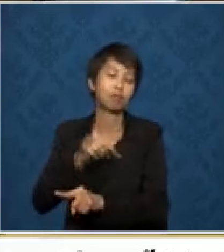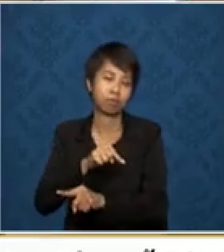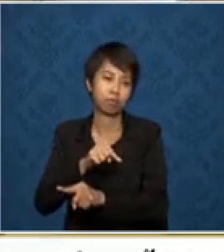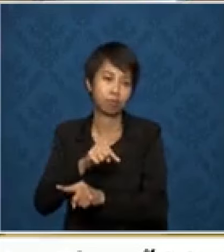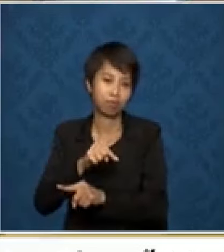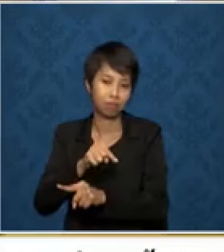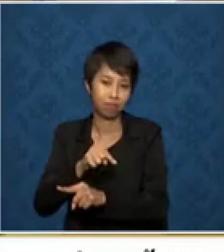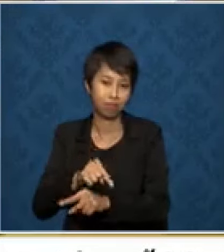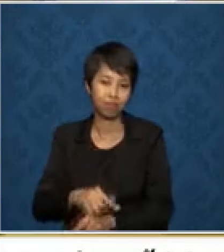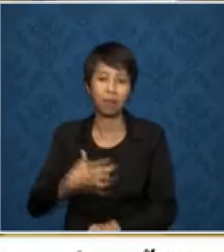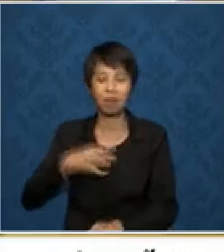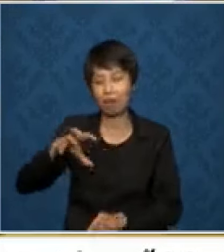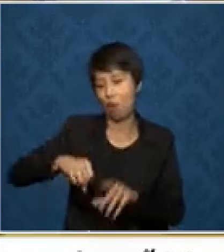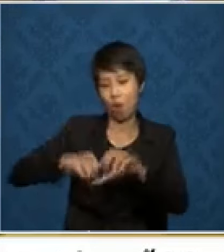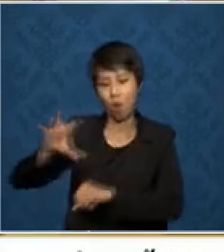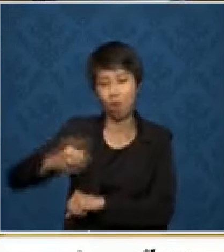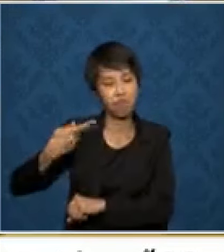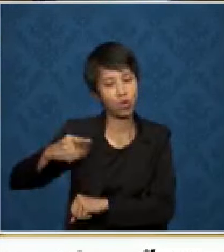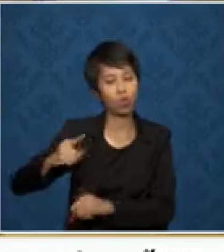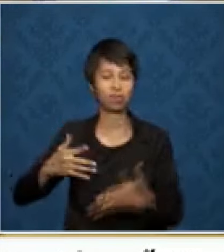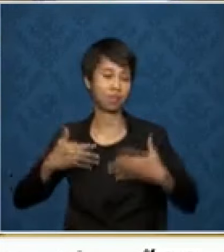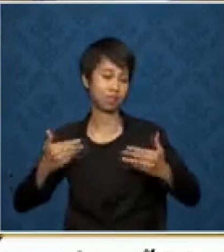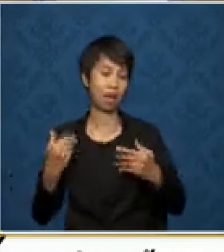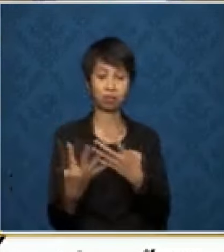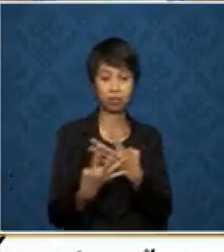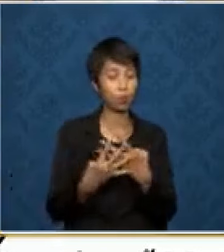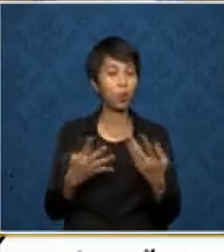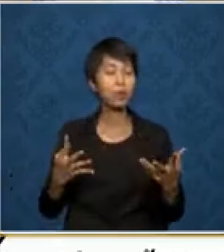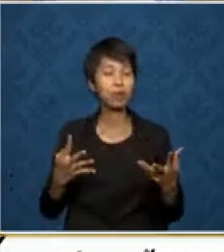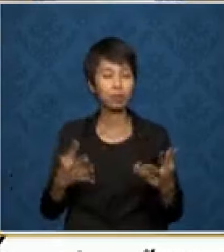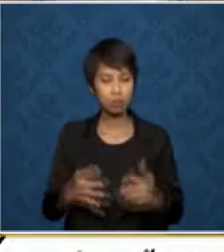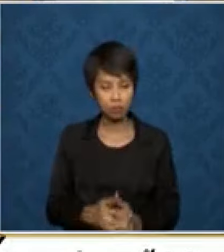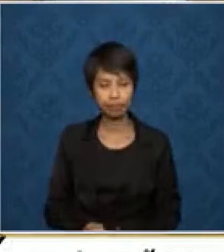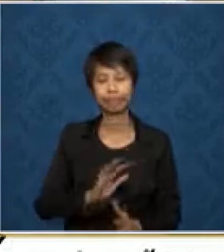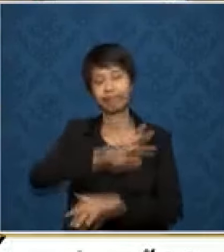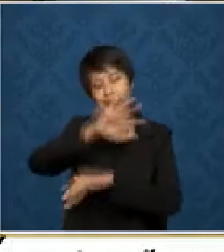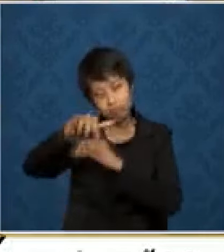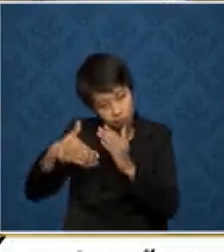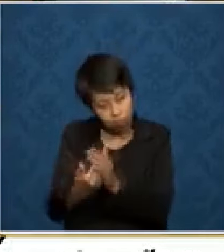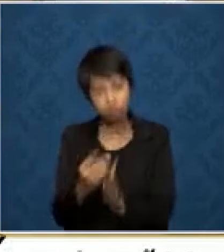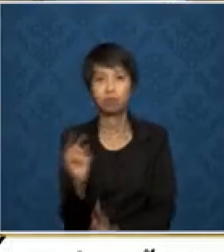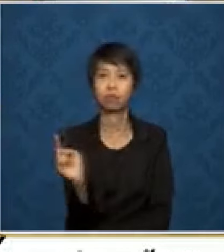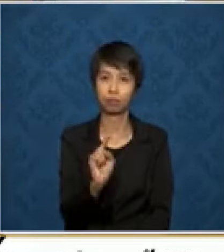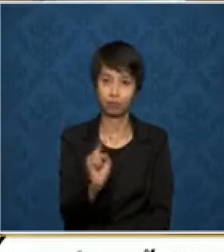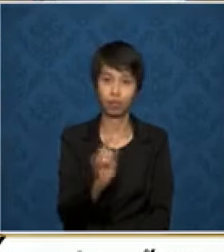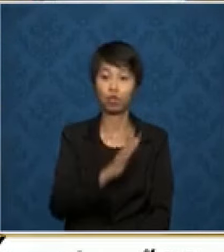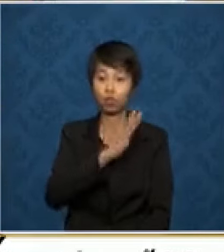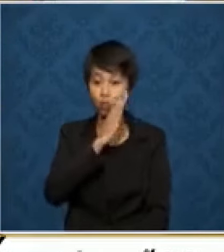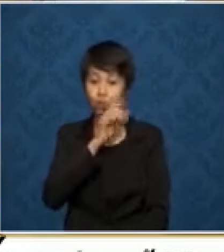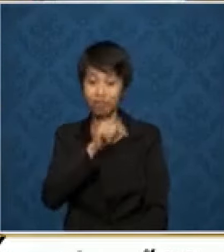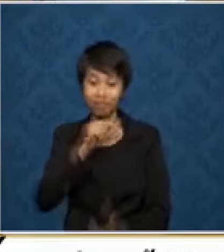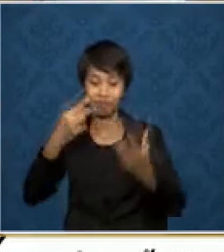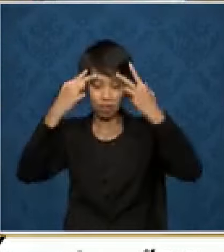จะเอาวาซึ่งทั้งหมดเกิดขึ้นไม่ได้ครับถ้านายก